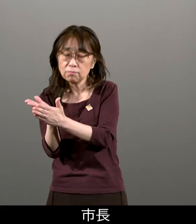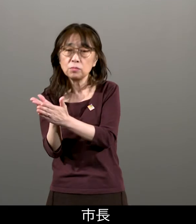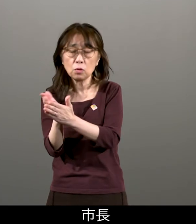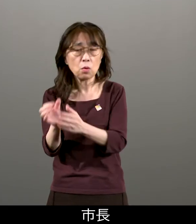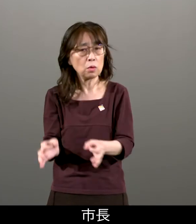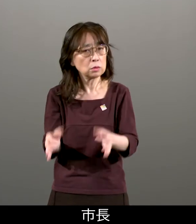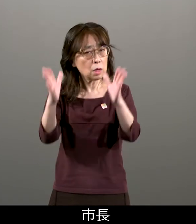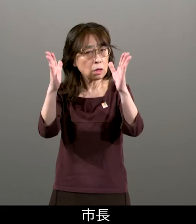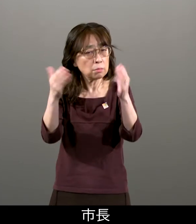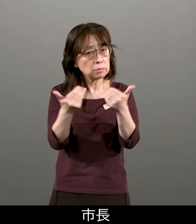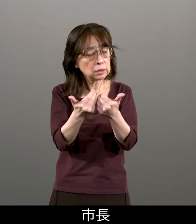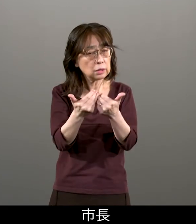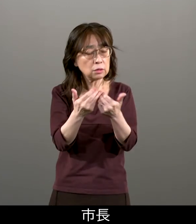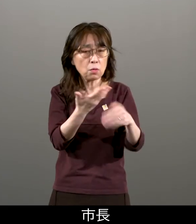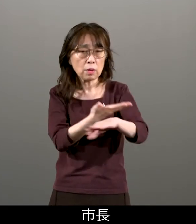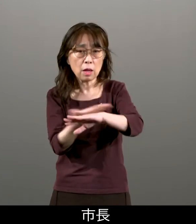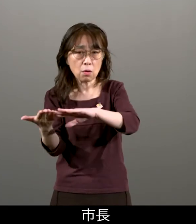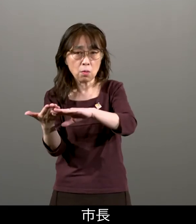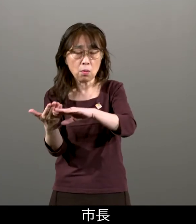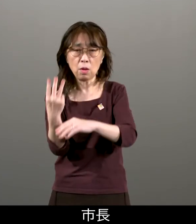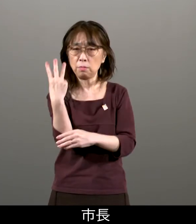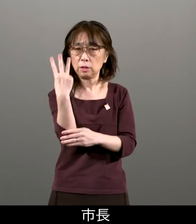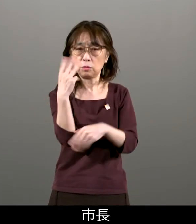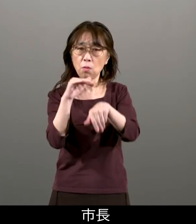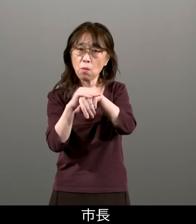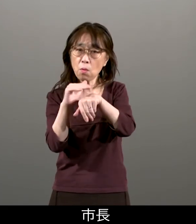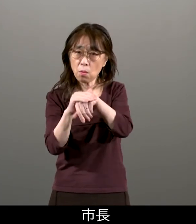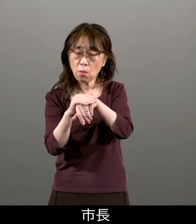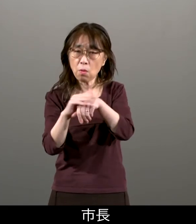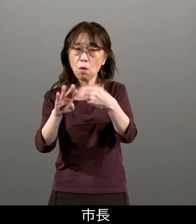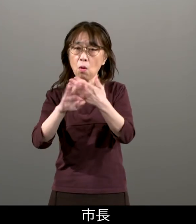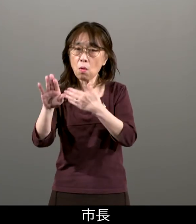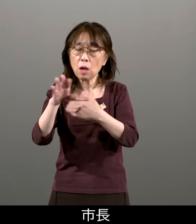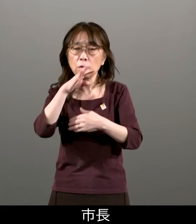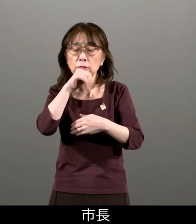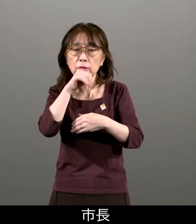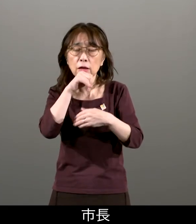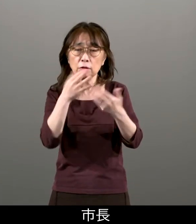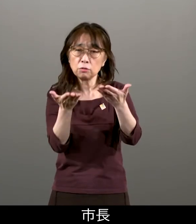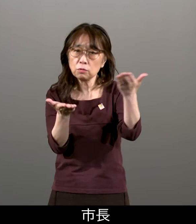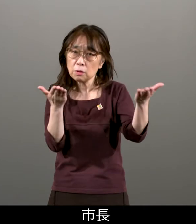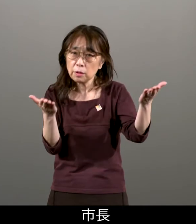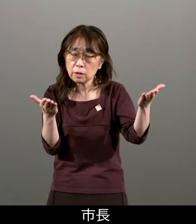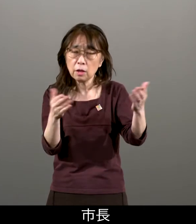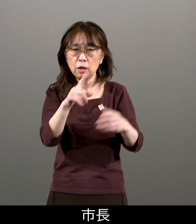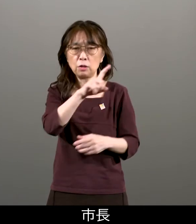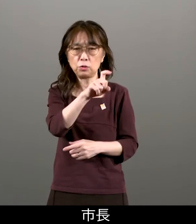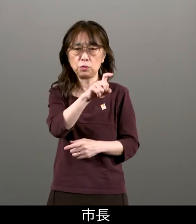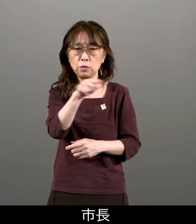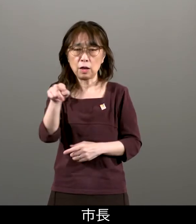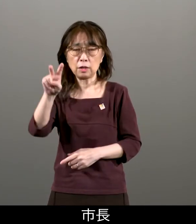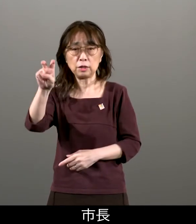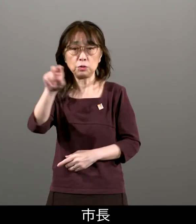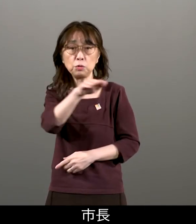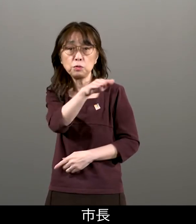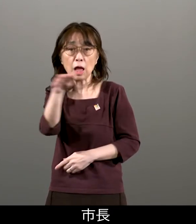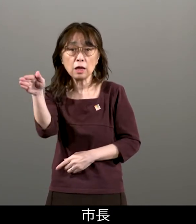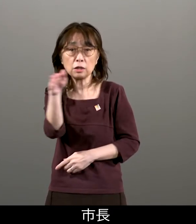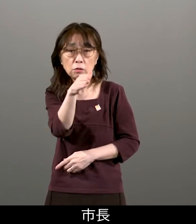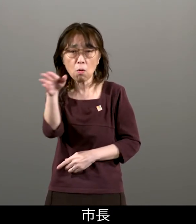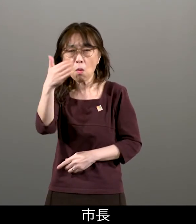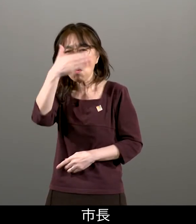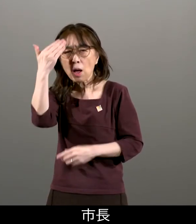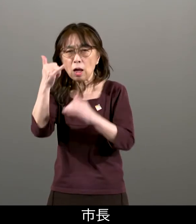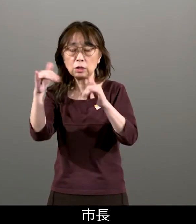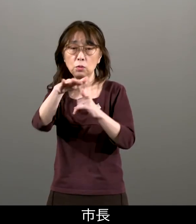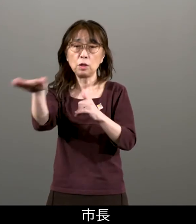、3つの手法すべてにおきまして、他の世代と比べまして10代20代の若い世代